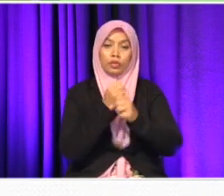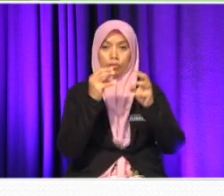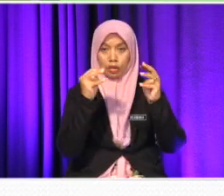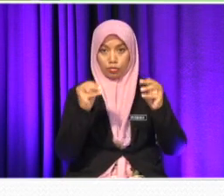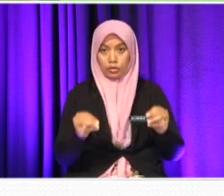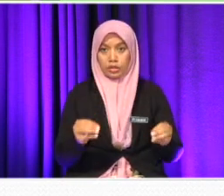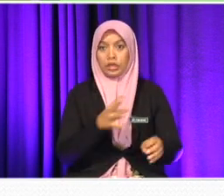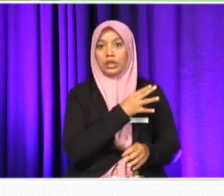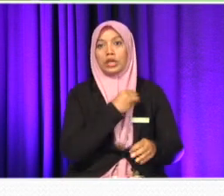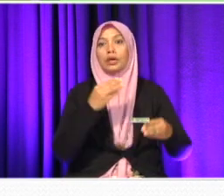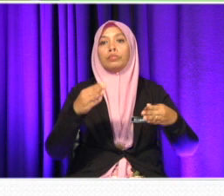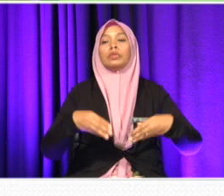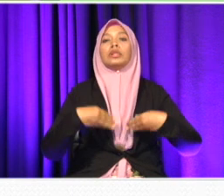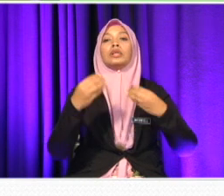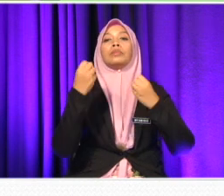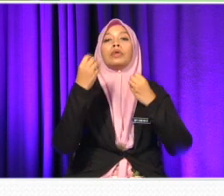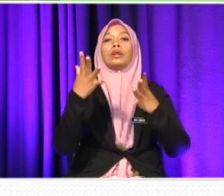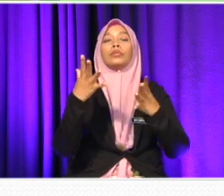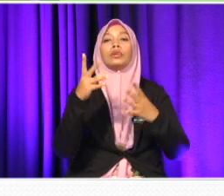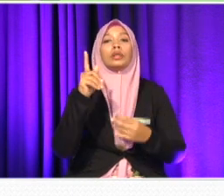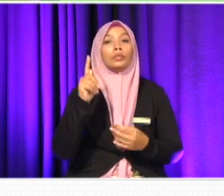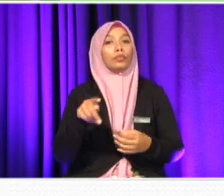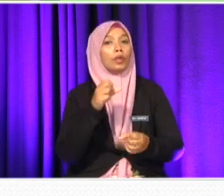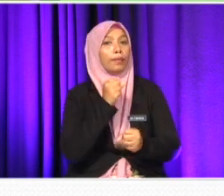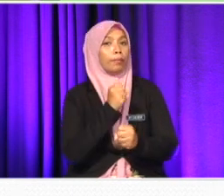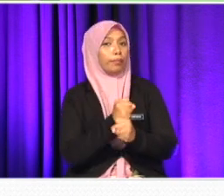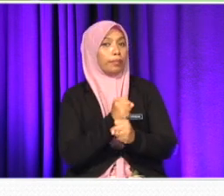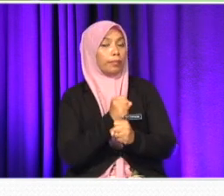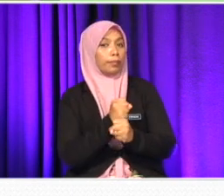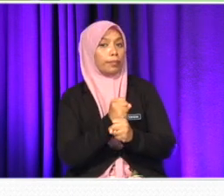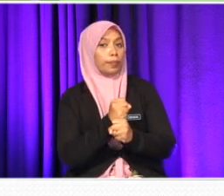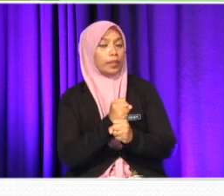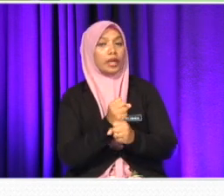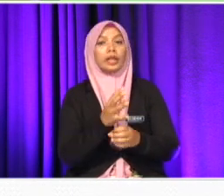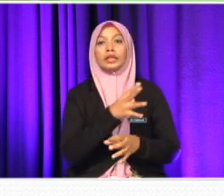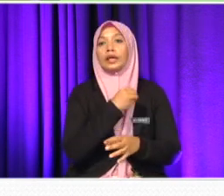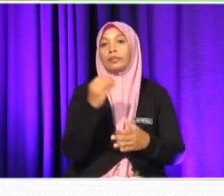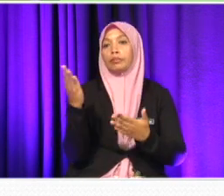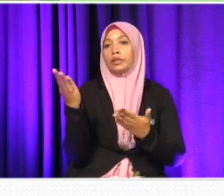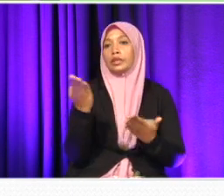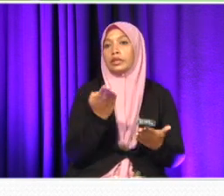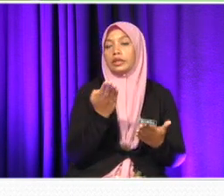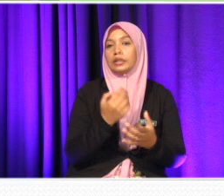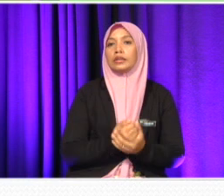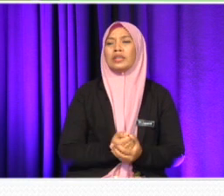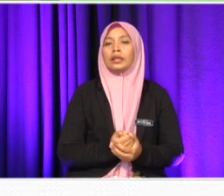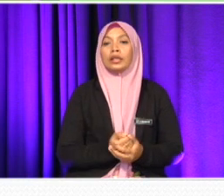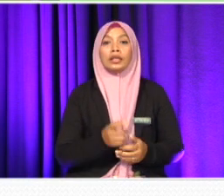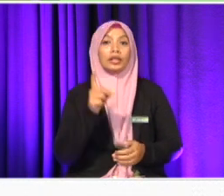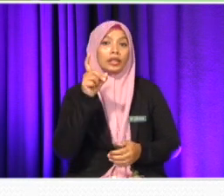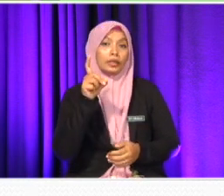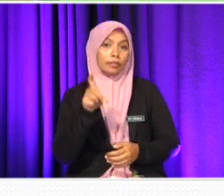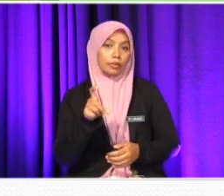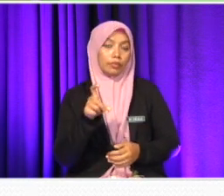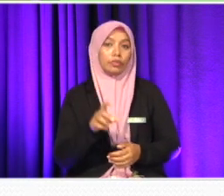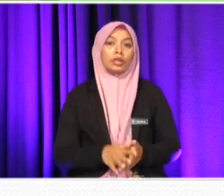tentang keperluan pekerja kepada jabatan tubuh manusia dan minta jabatan yang diperlukan untuk